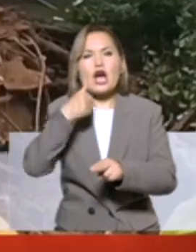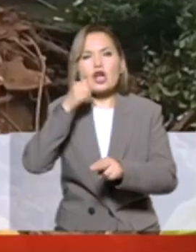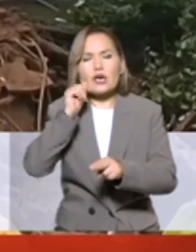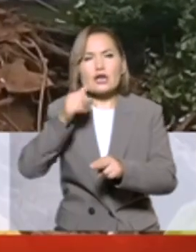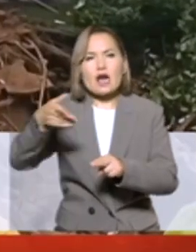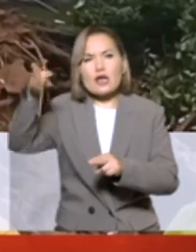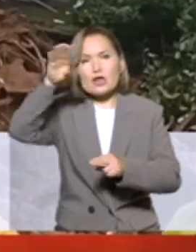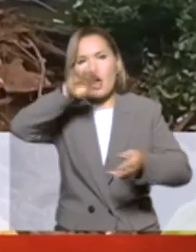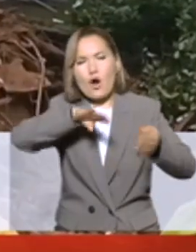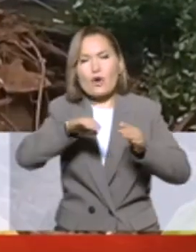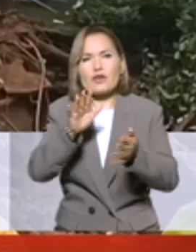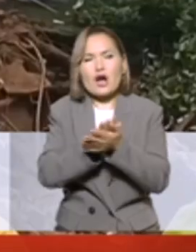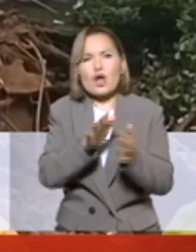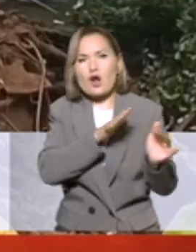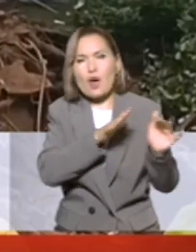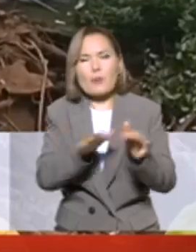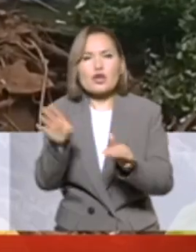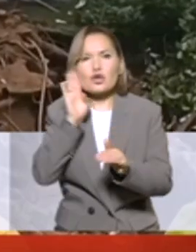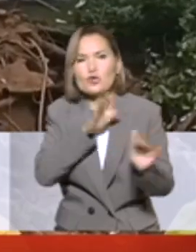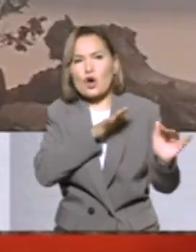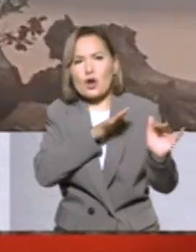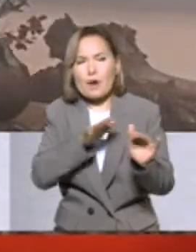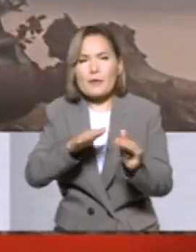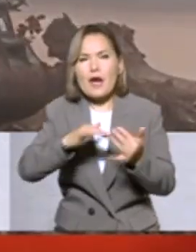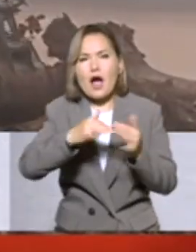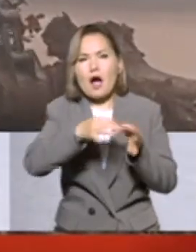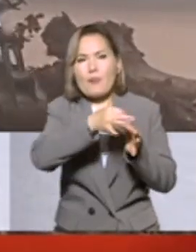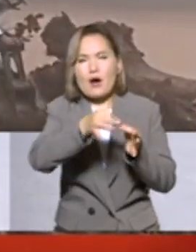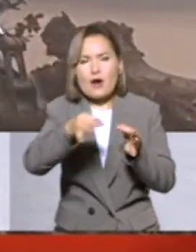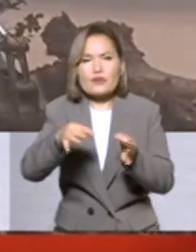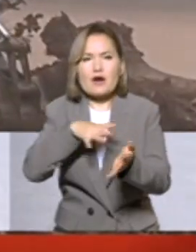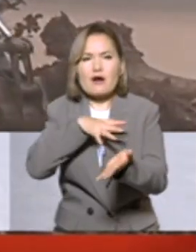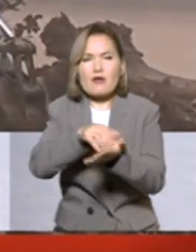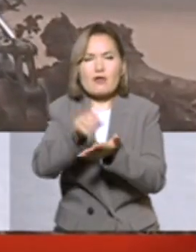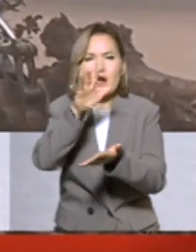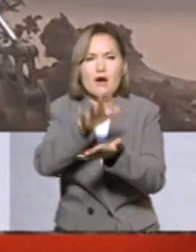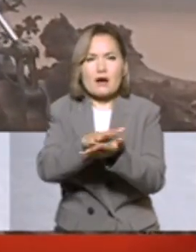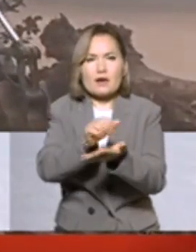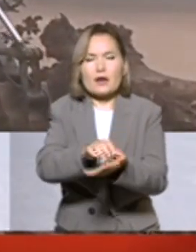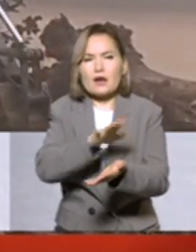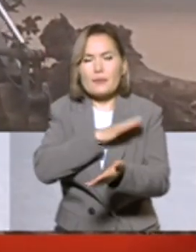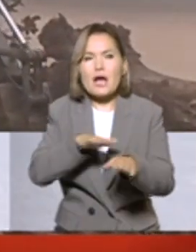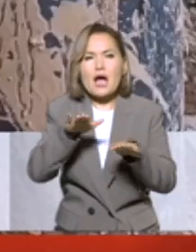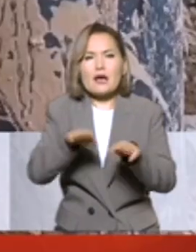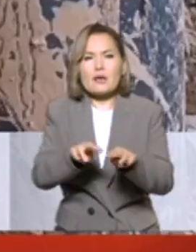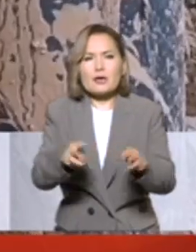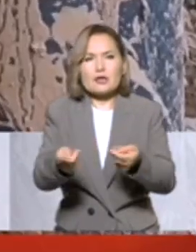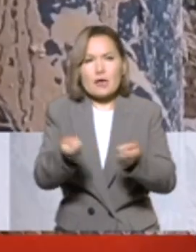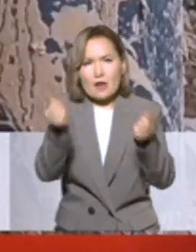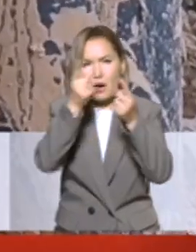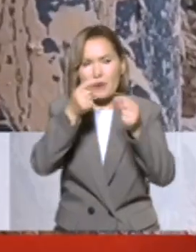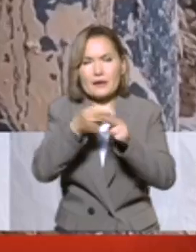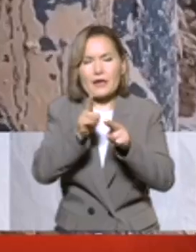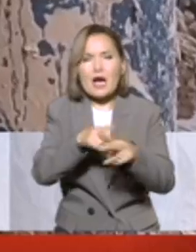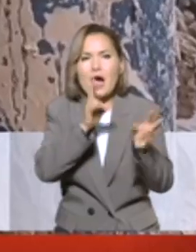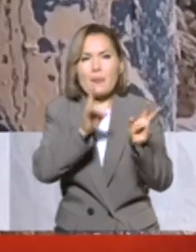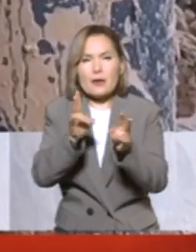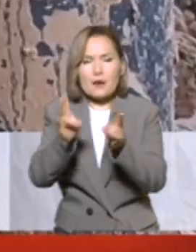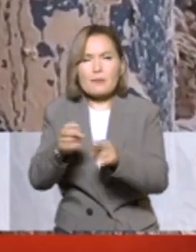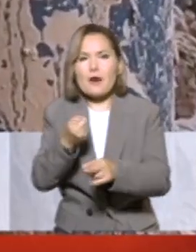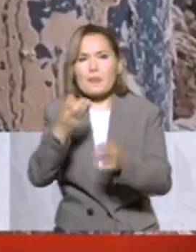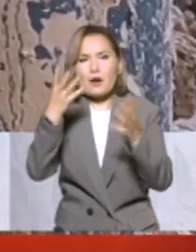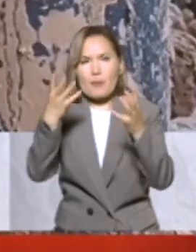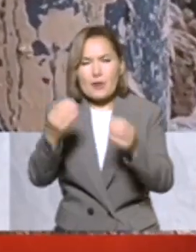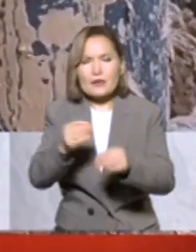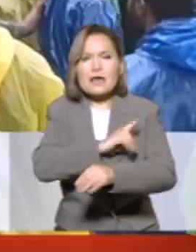таудан көшкен лай мен тасқын су, шай плантациялар мен шағын қоныстарды басып қалған. Жергілікті биліктің мәліметінше трагедияға бірнеше